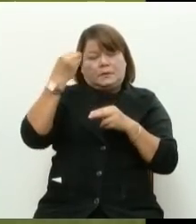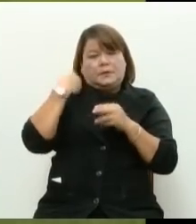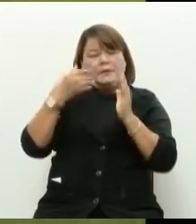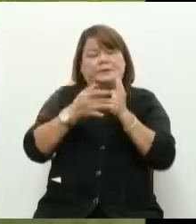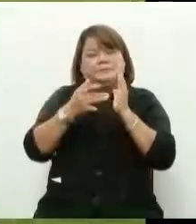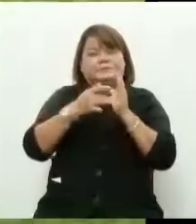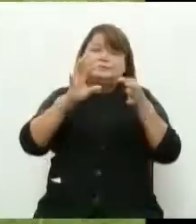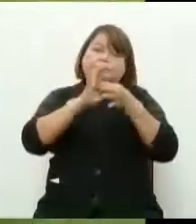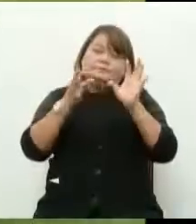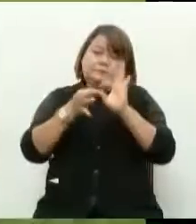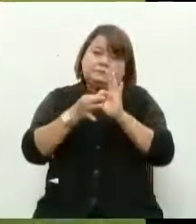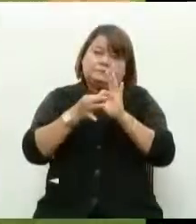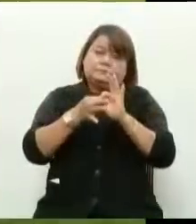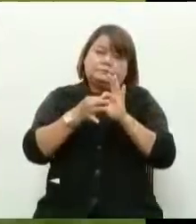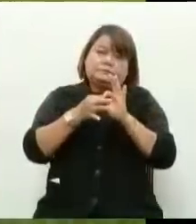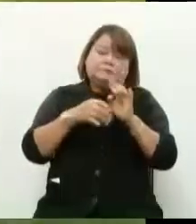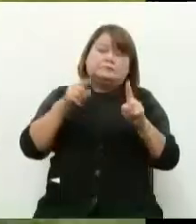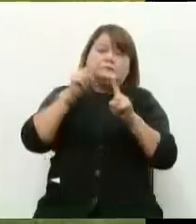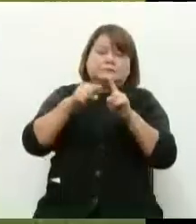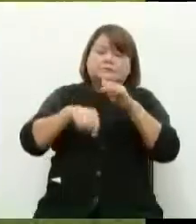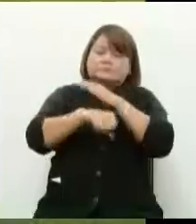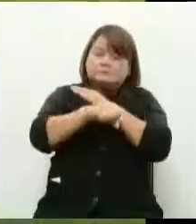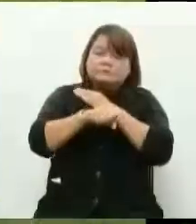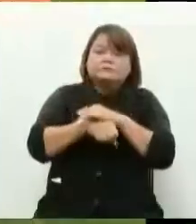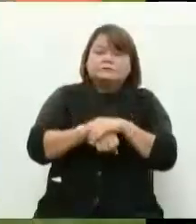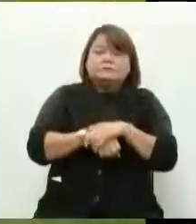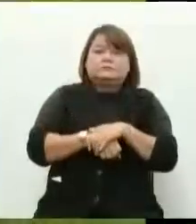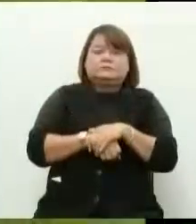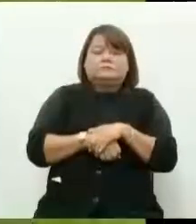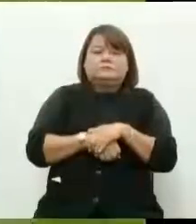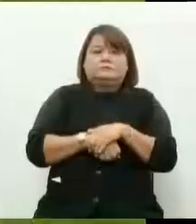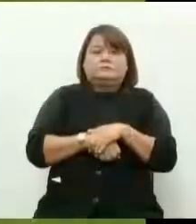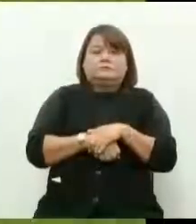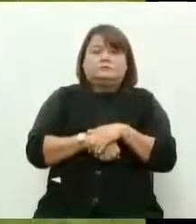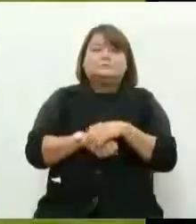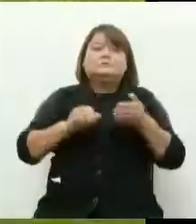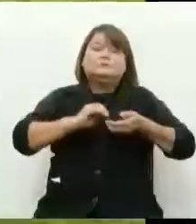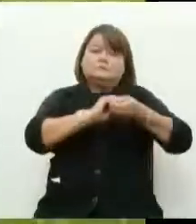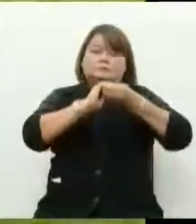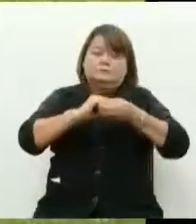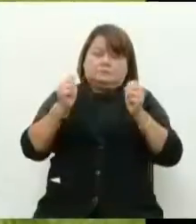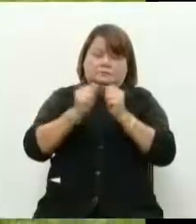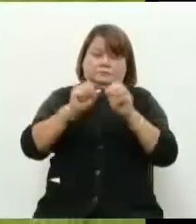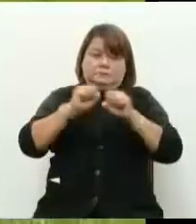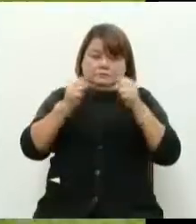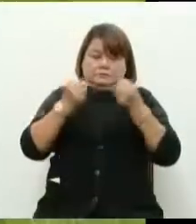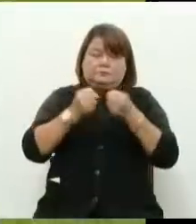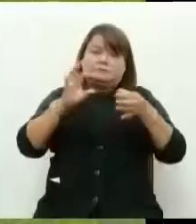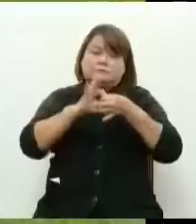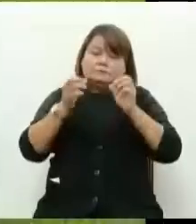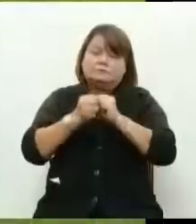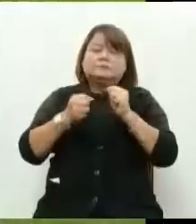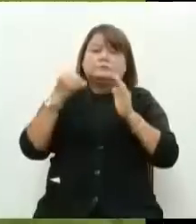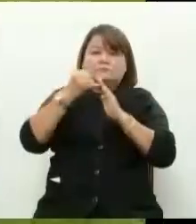างด้านกีฬานะครับโดยเฉพาะทักษะทางด้านฟุตบอลนะครับก็ได้ความร่วมมือจากสมาคมกีฬาแห่งจังหวัดส